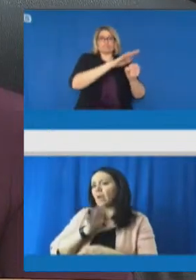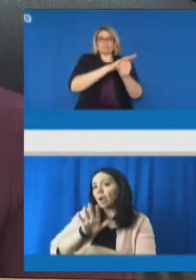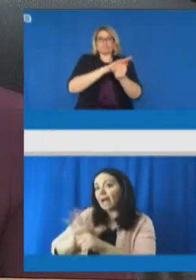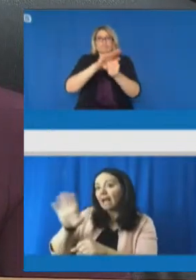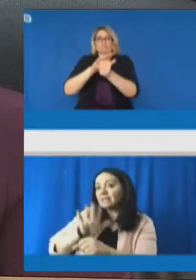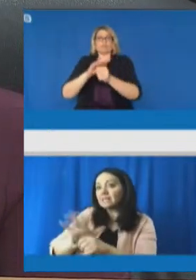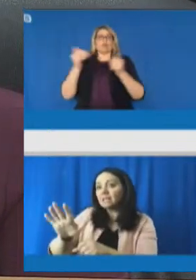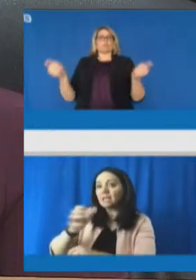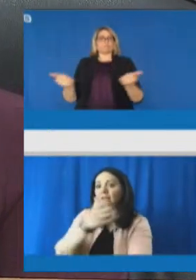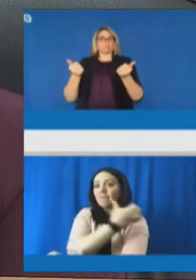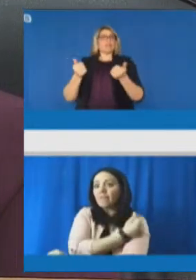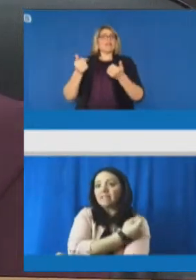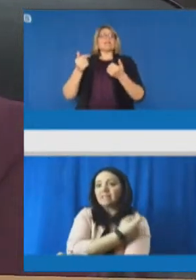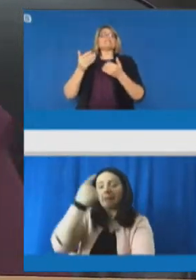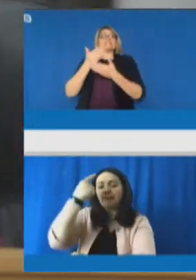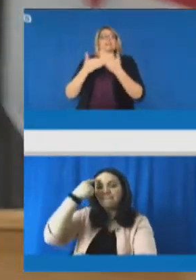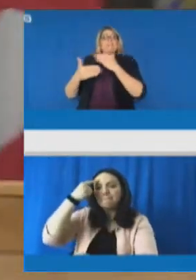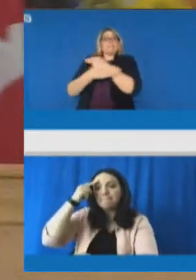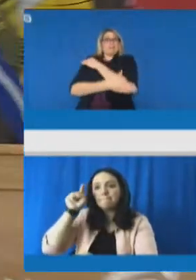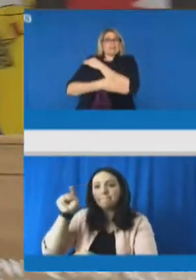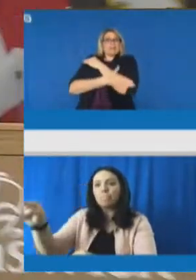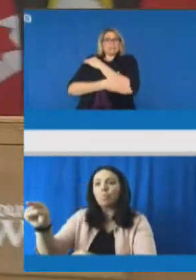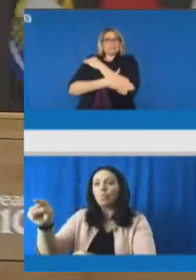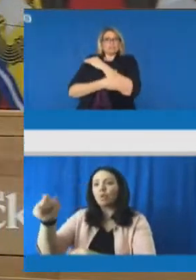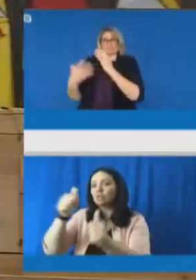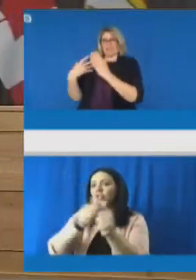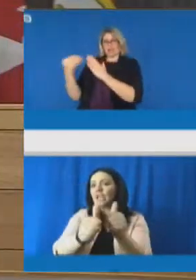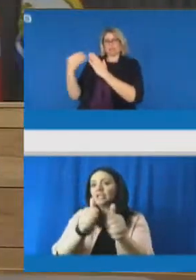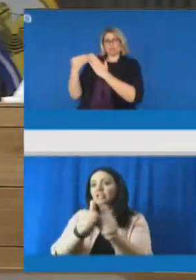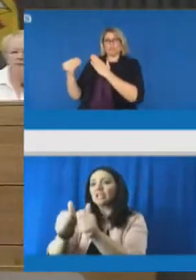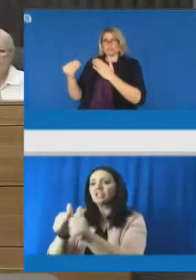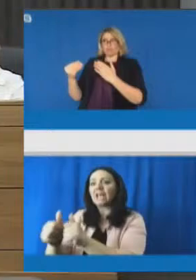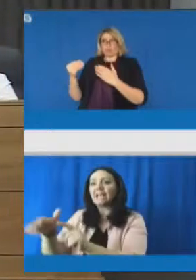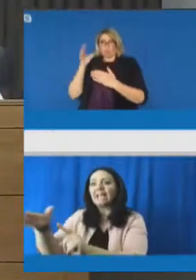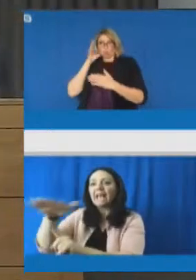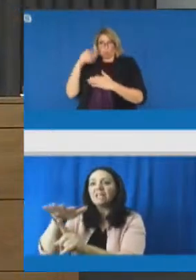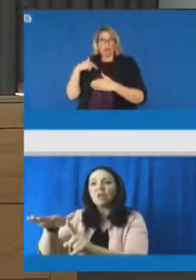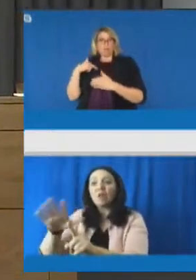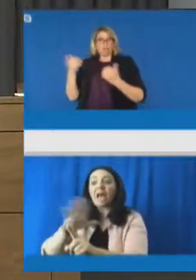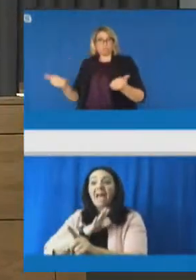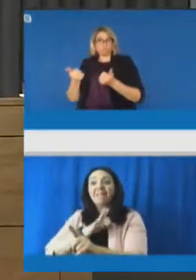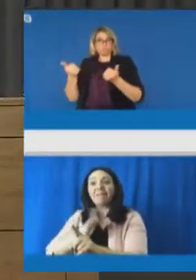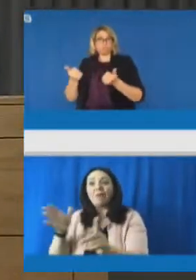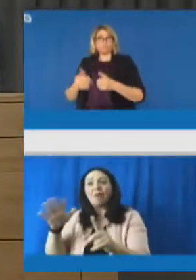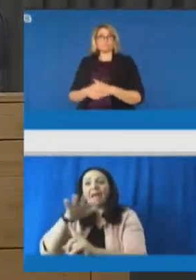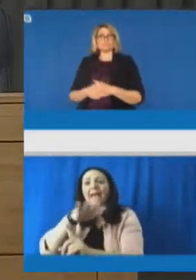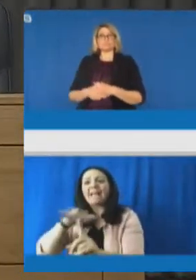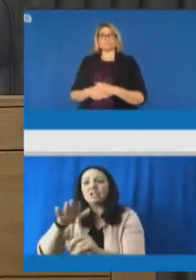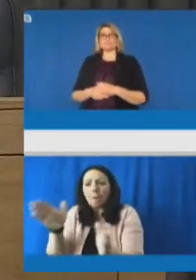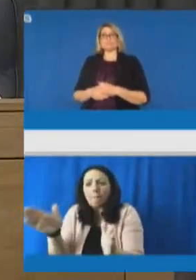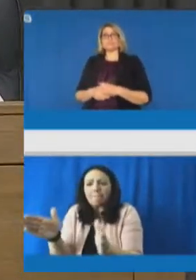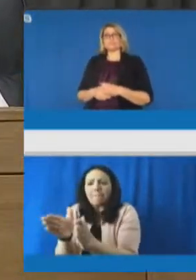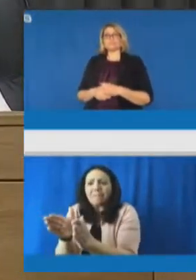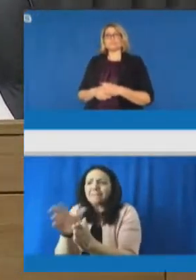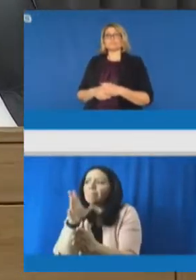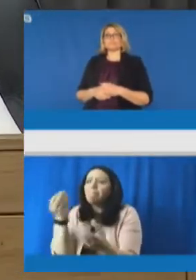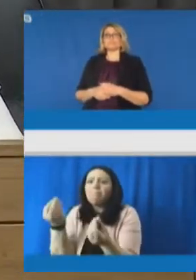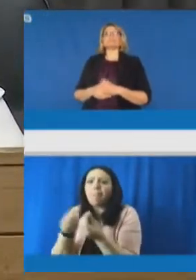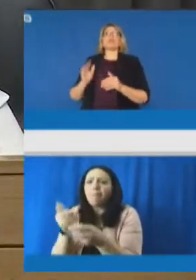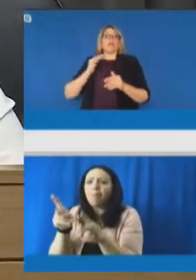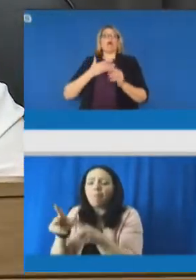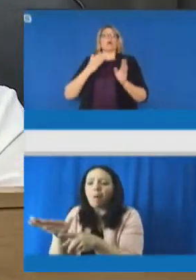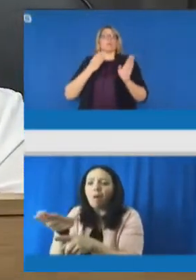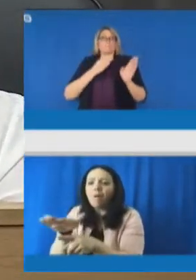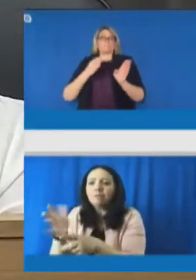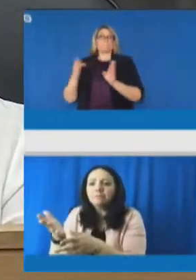Minister Shephard will add to it. So I just would like to add that